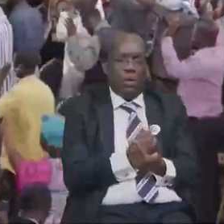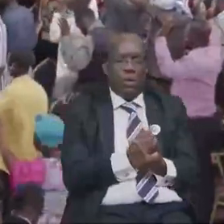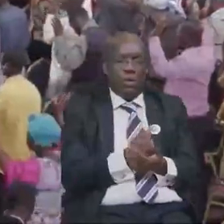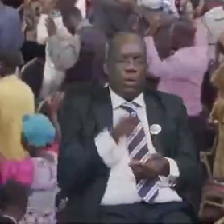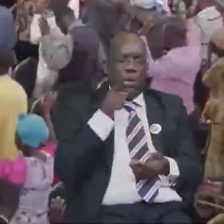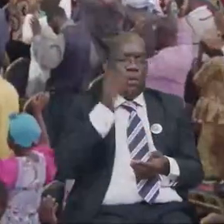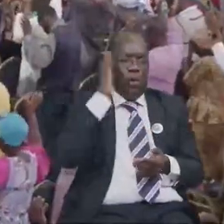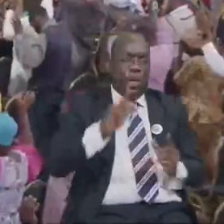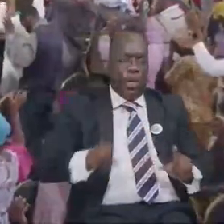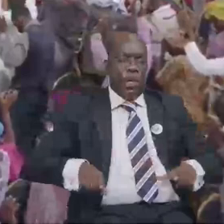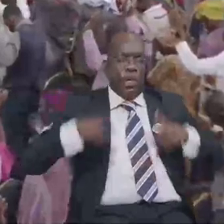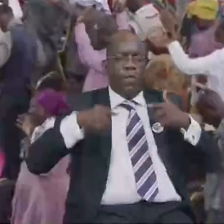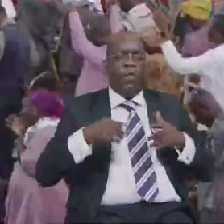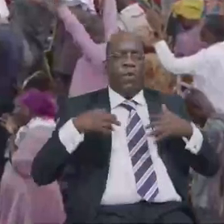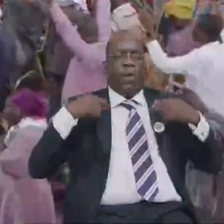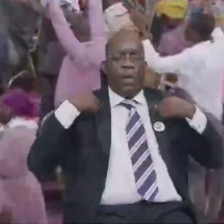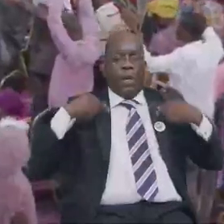Tu vivras en bonne santé.